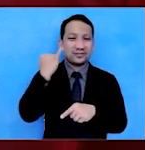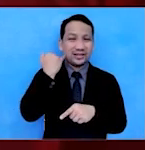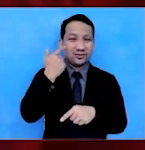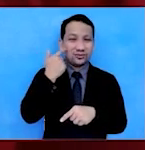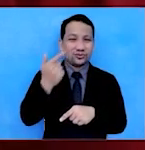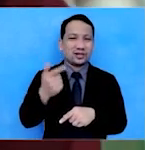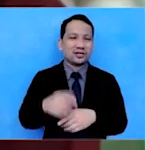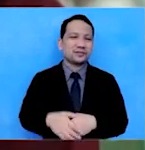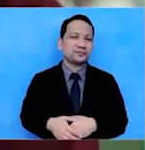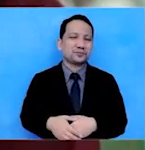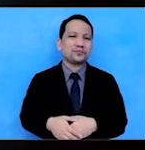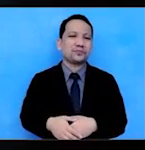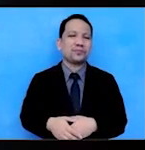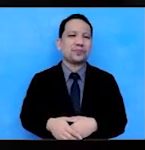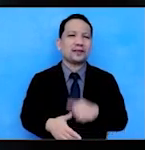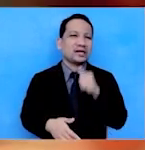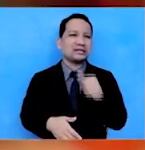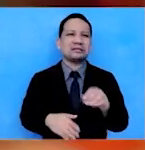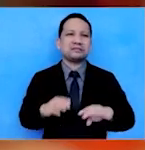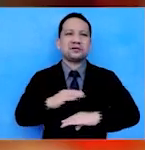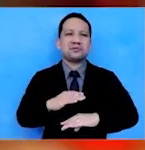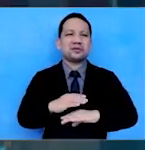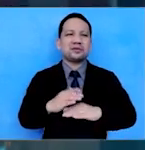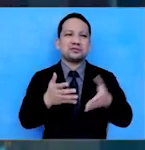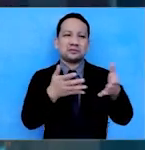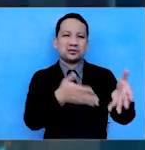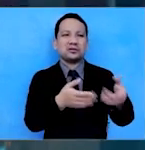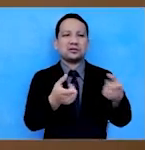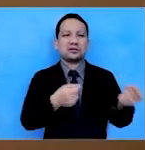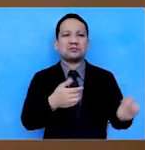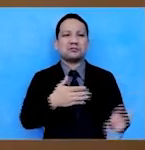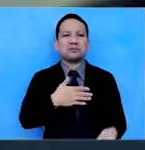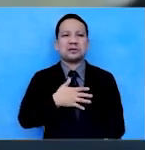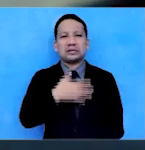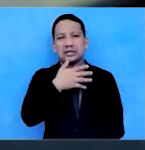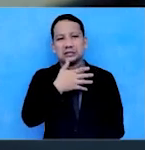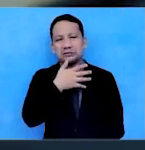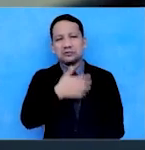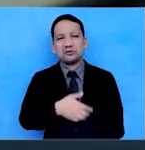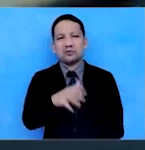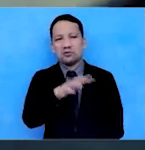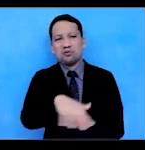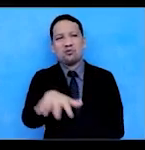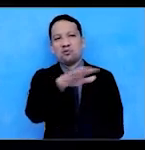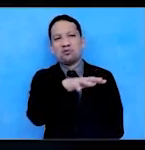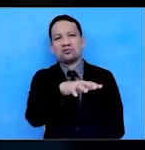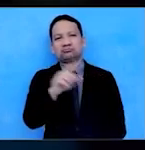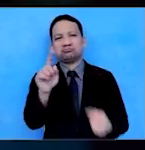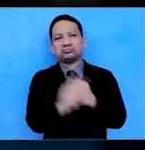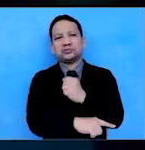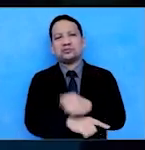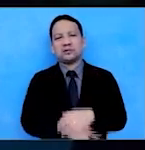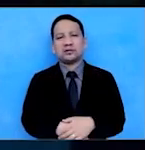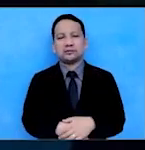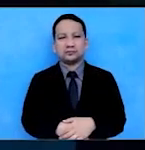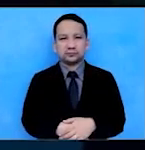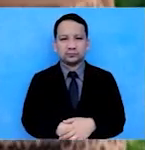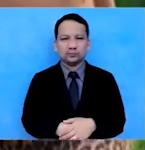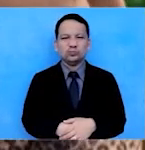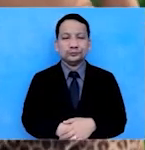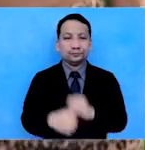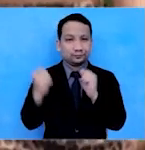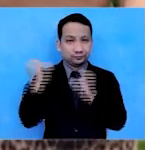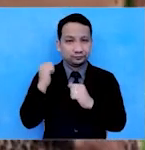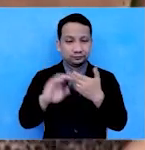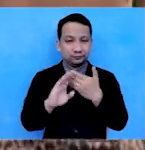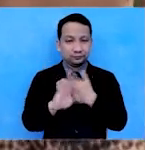sapat na mamatay lang sila sa lahat ng ginawa nila sa atin. Lahat sila mapaparusahan. Masasaksihan. Abangan